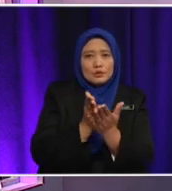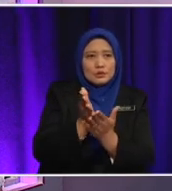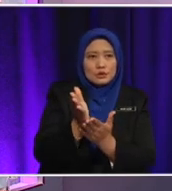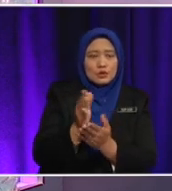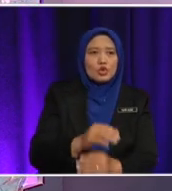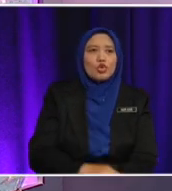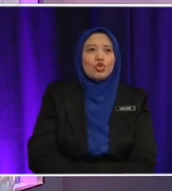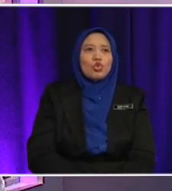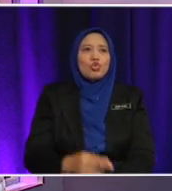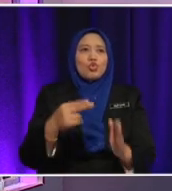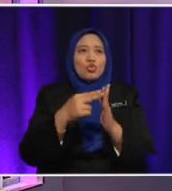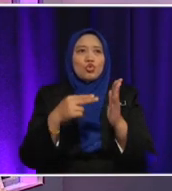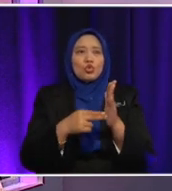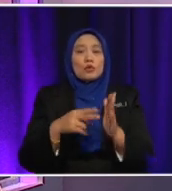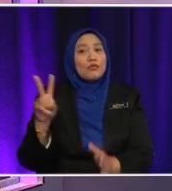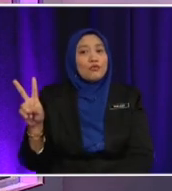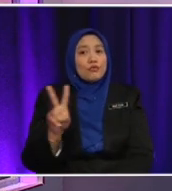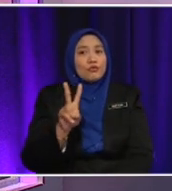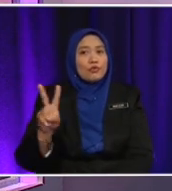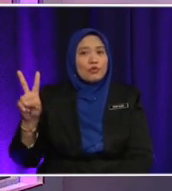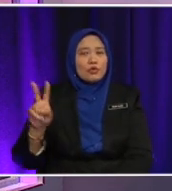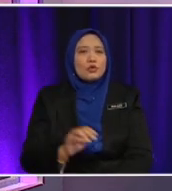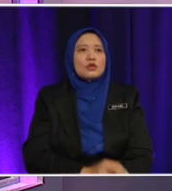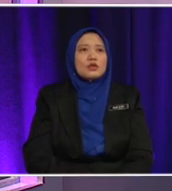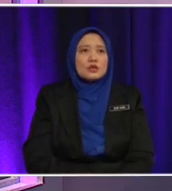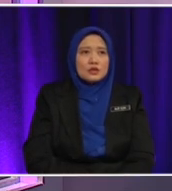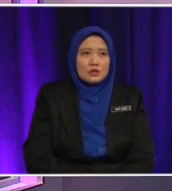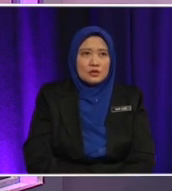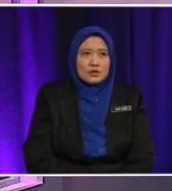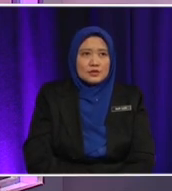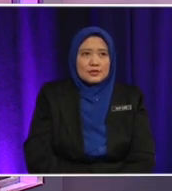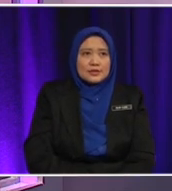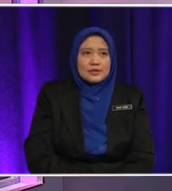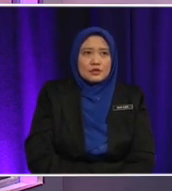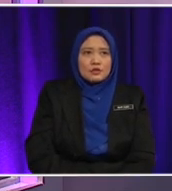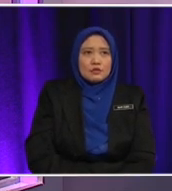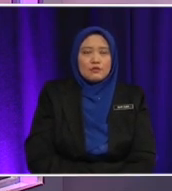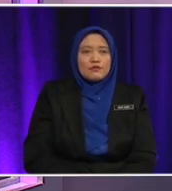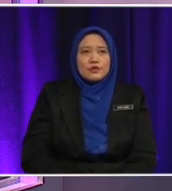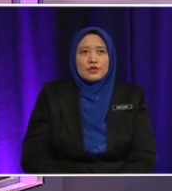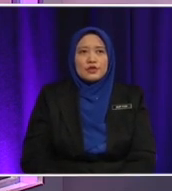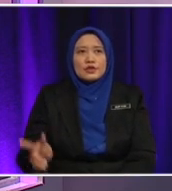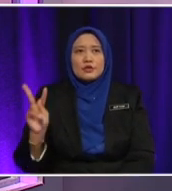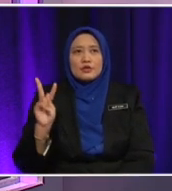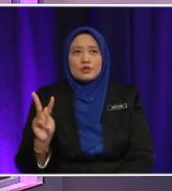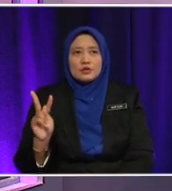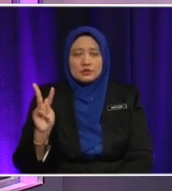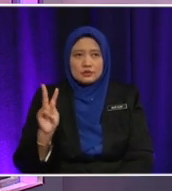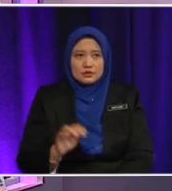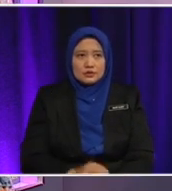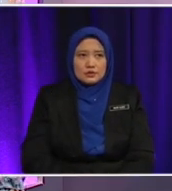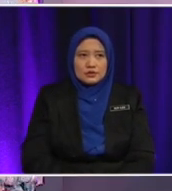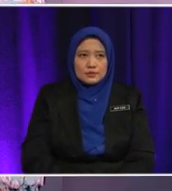nama penghubung arus kita tengok arus sekarang kita tengok hukum full time